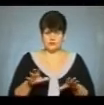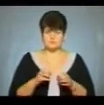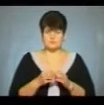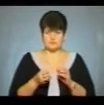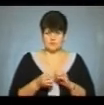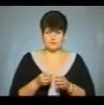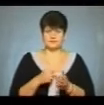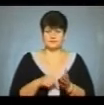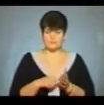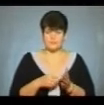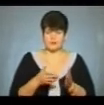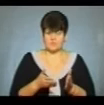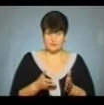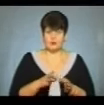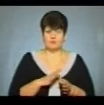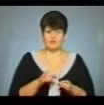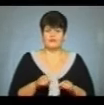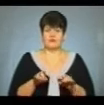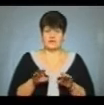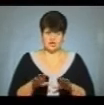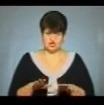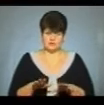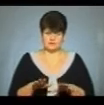по місту Тернопіль, було вирішено